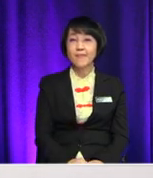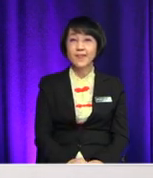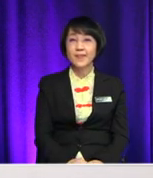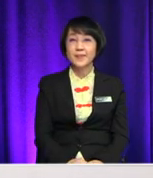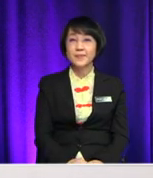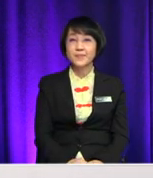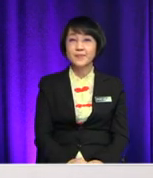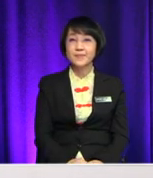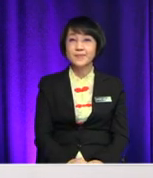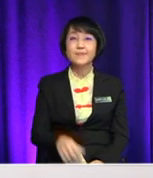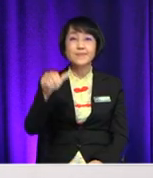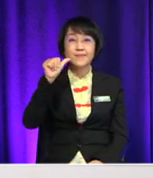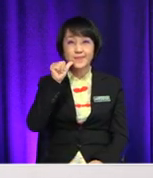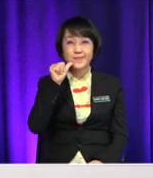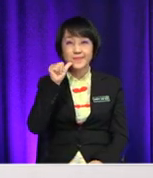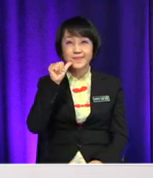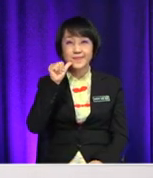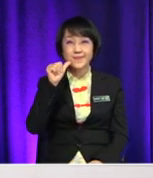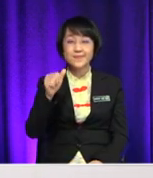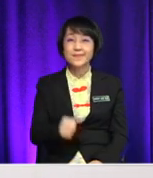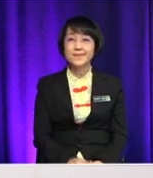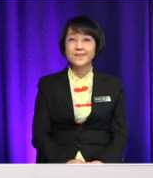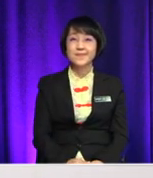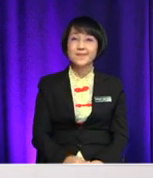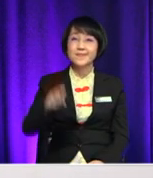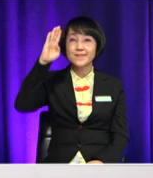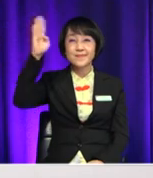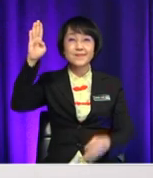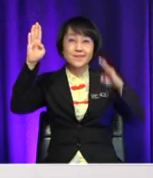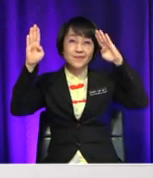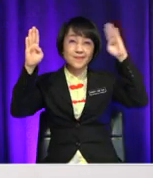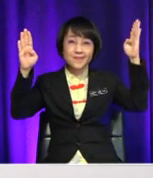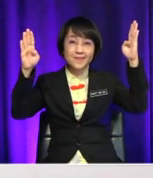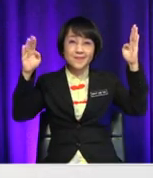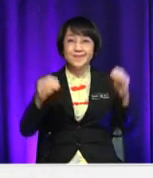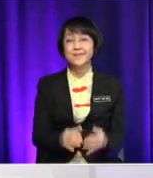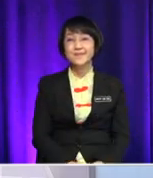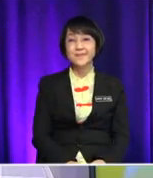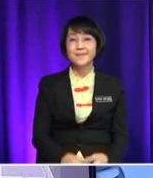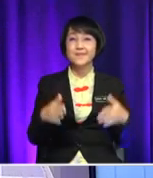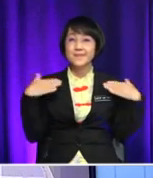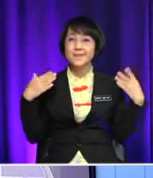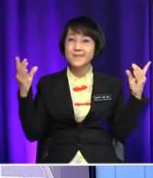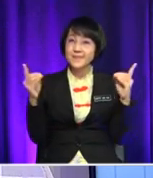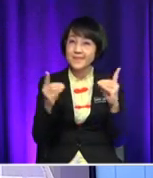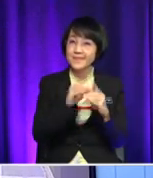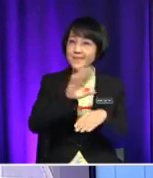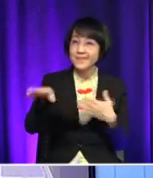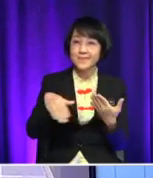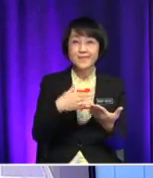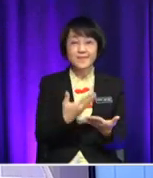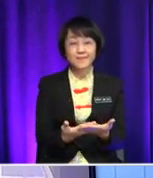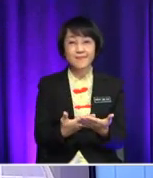saudari asli semuanya Salam perkenalan kepada kawan-kawan baru saya di dalam kalian